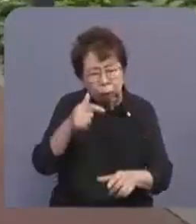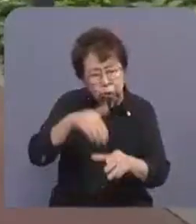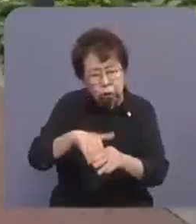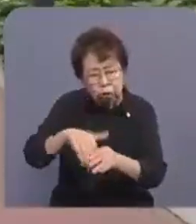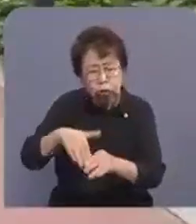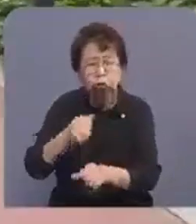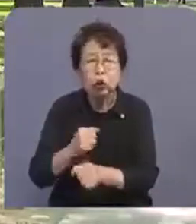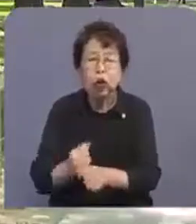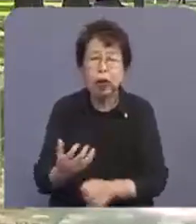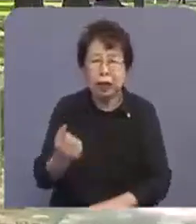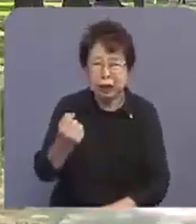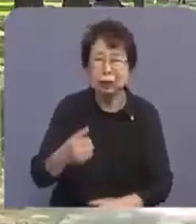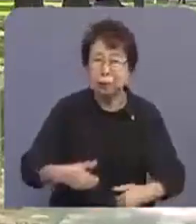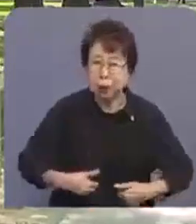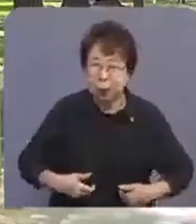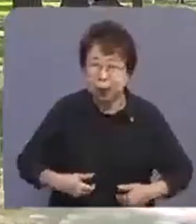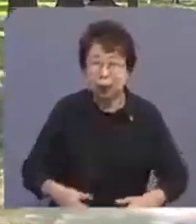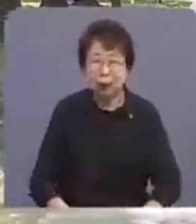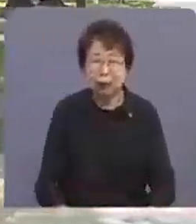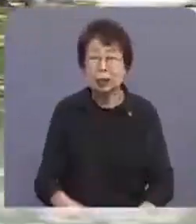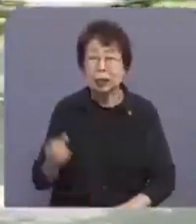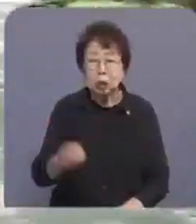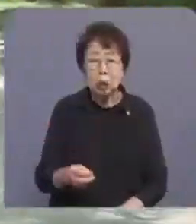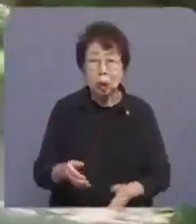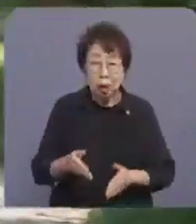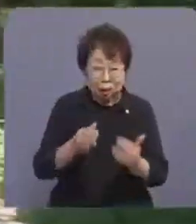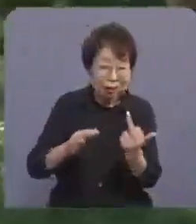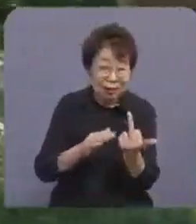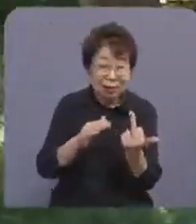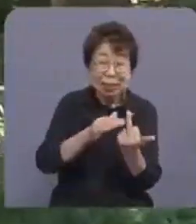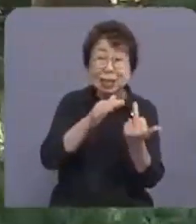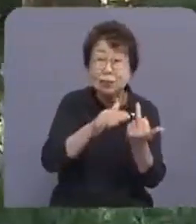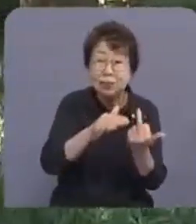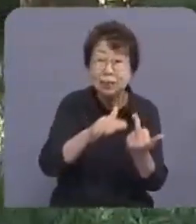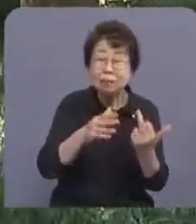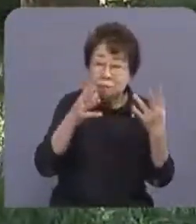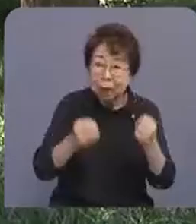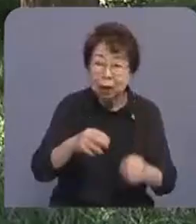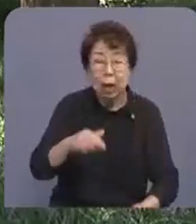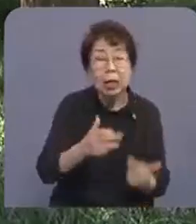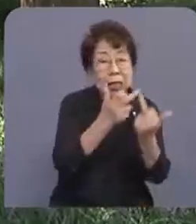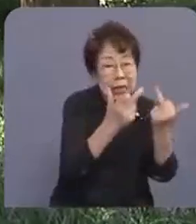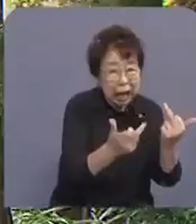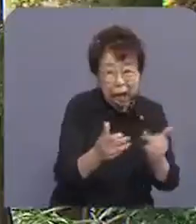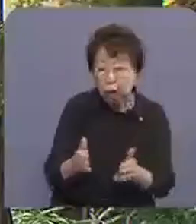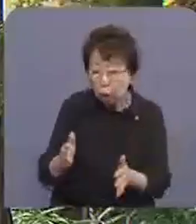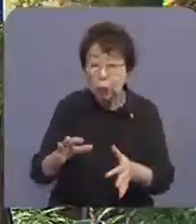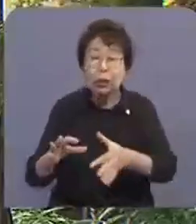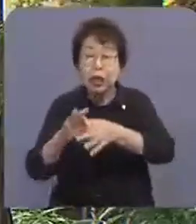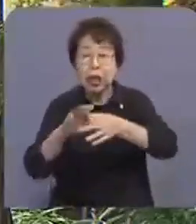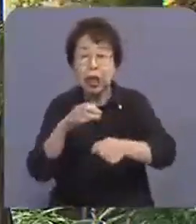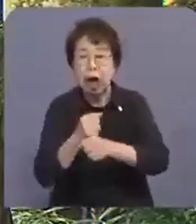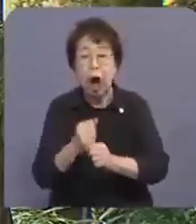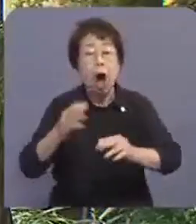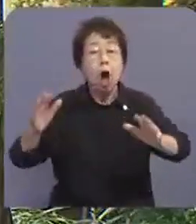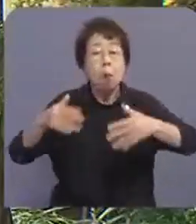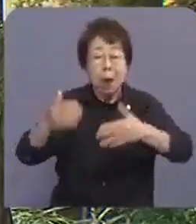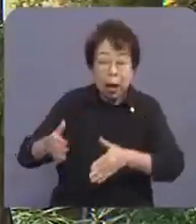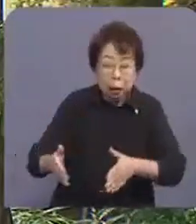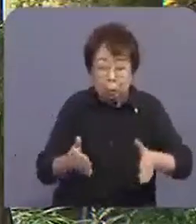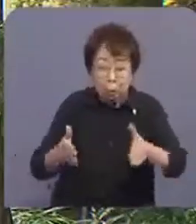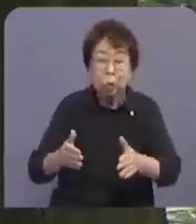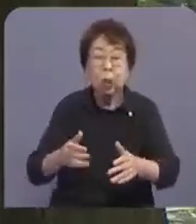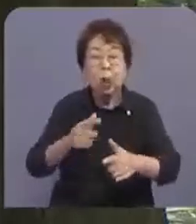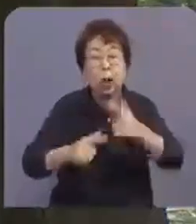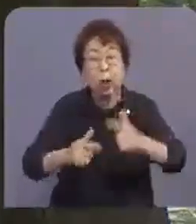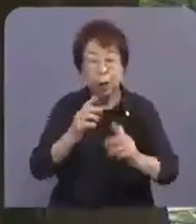녹지들을 확보하고. 또 산복도로가 많은 부산의 특성상 산과 도심을 연결하는 대규모 바람 숲길을 조성해